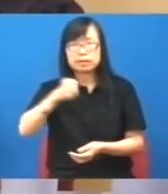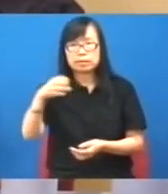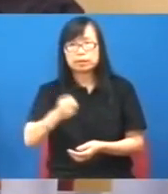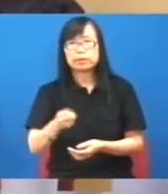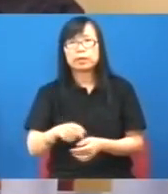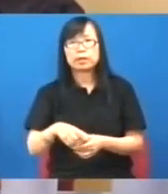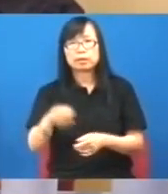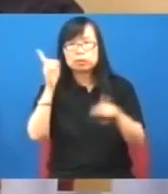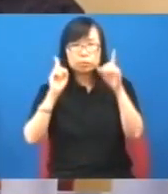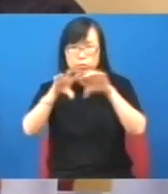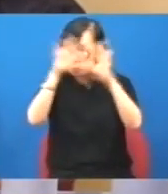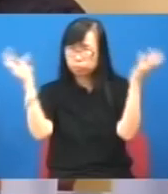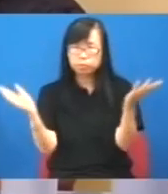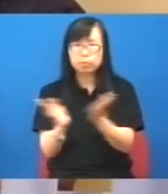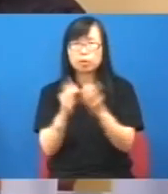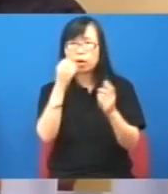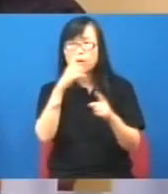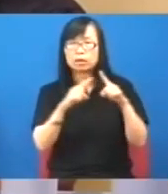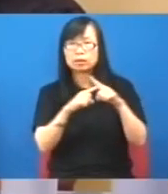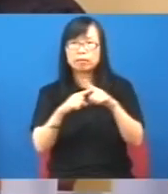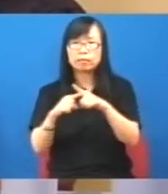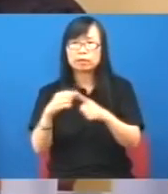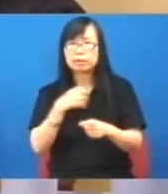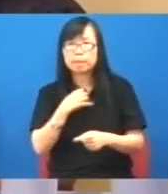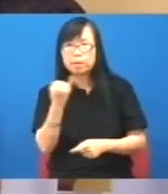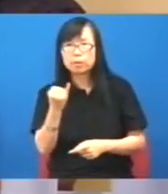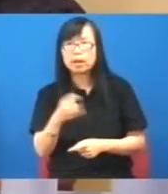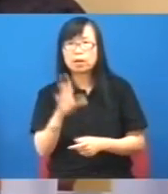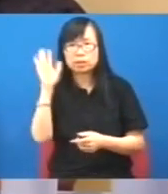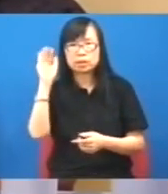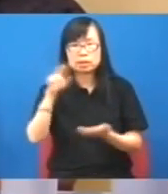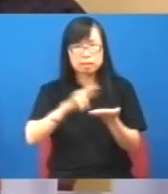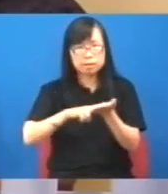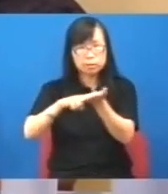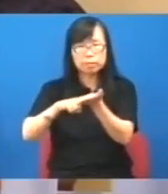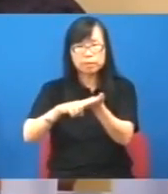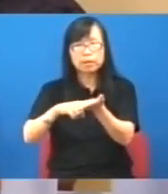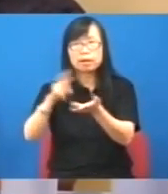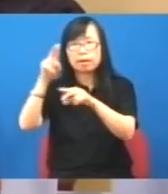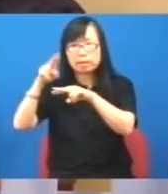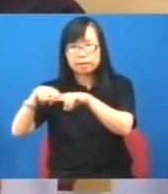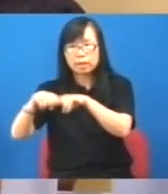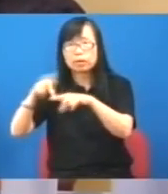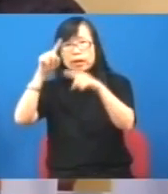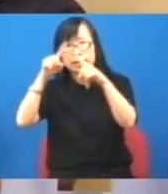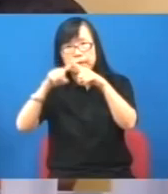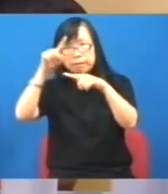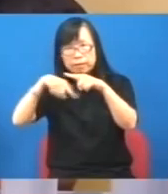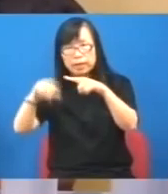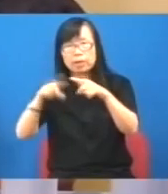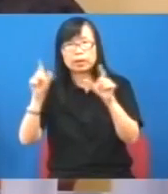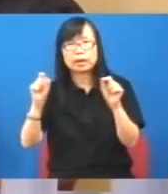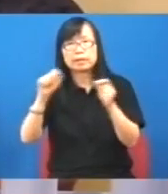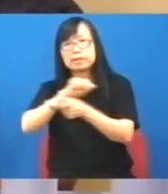何嘅香港人咧，覺得唔對路咧，可以寫封信俾呢個國務院或者叫人大去釋法嘅